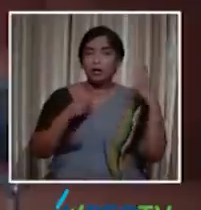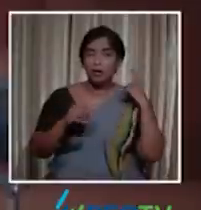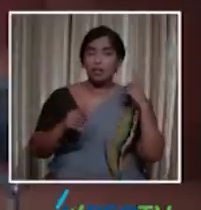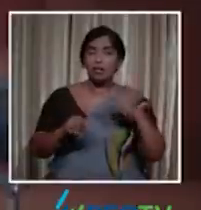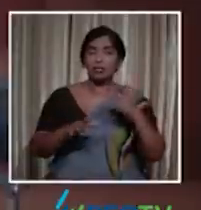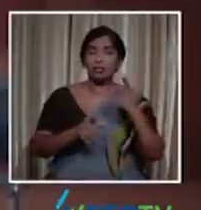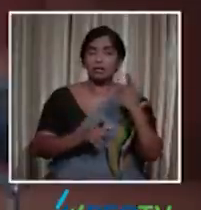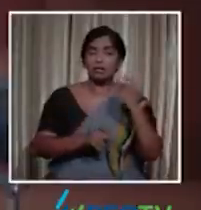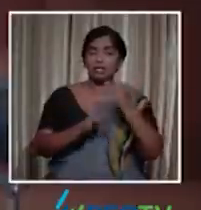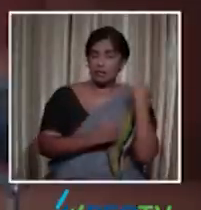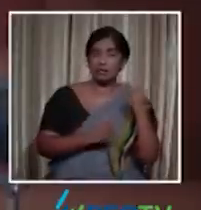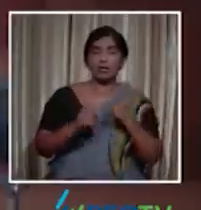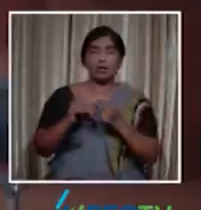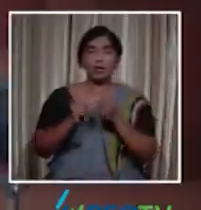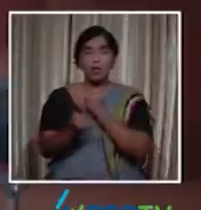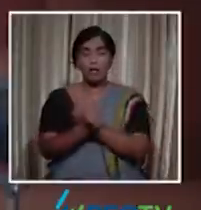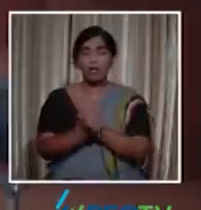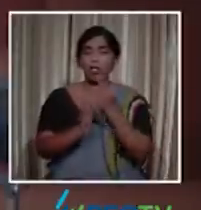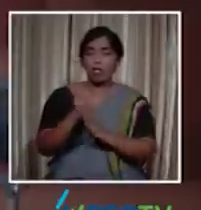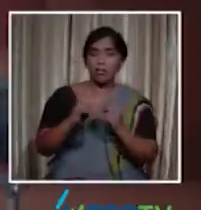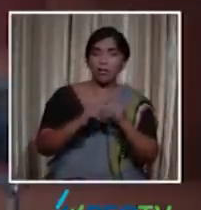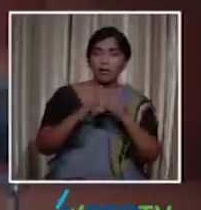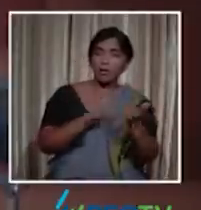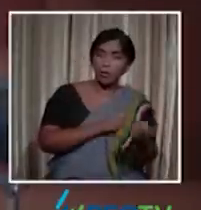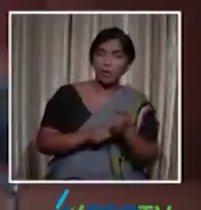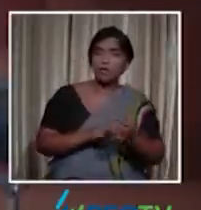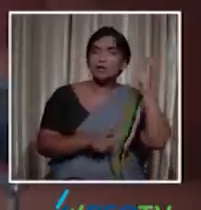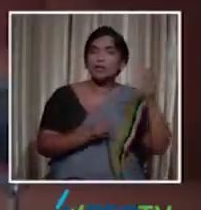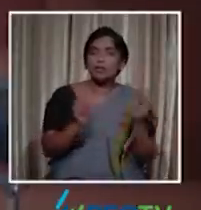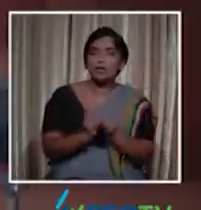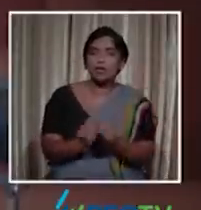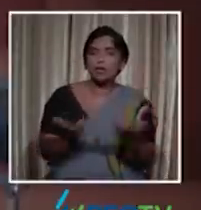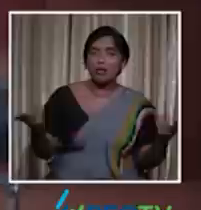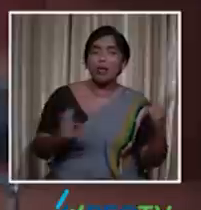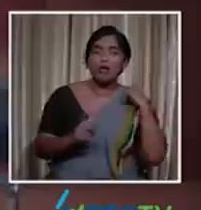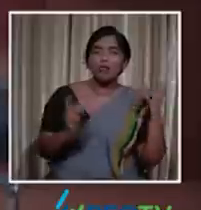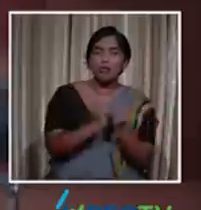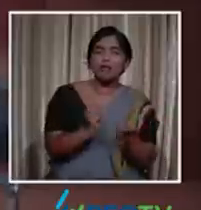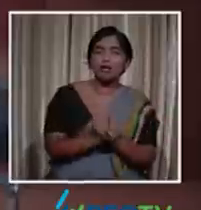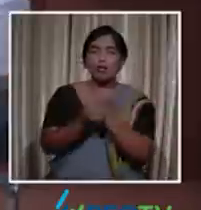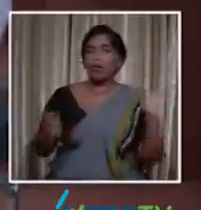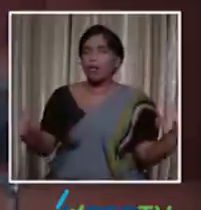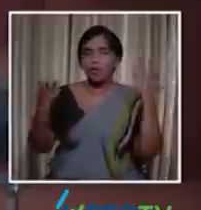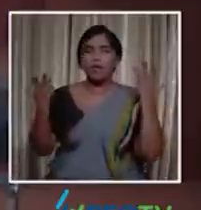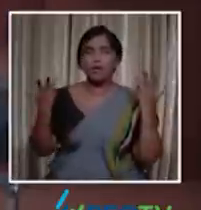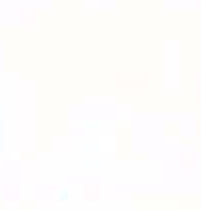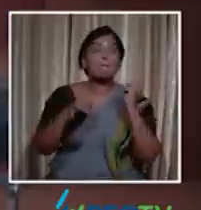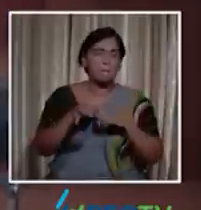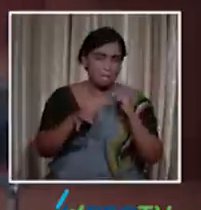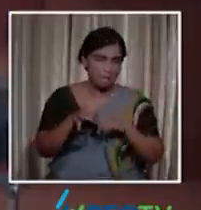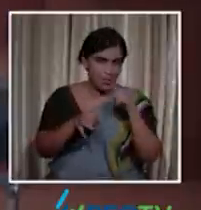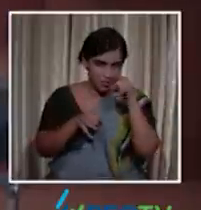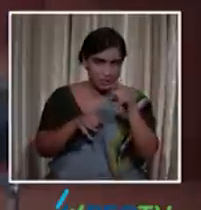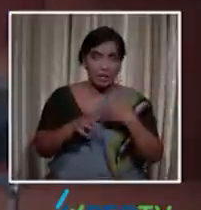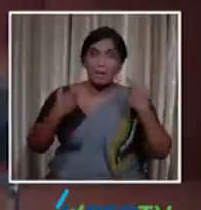ජනාධිපති යතේ පොලිසිය ජනාධිපති යතේ මන්ත්‍රීවරුන්ට ගෙවල් වලට ගහනකොට ජනාධිපති මොනවද කරේ ඒ හමුදාව මොකද කරේ ඒ පොලිසිය මොකද කරේ තිබුණා ප්‍රශ්නයක්